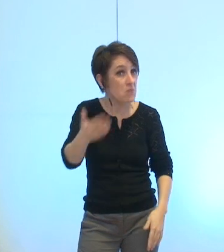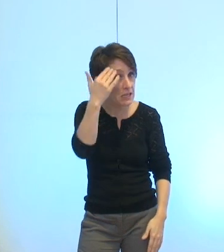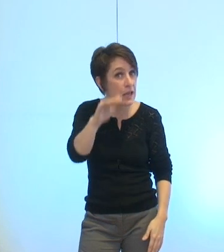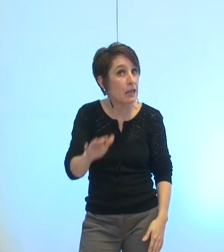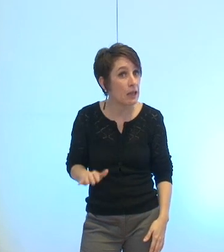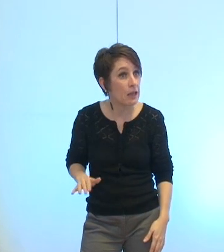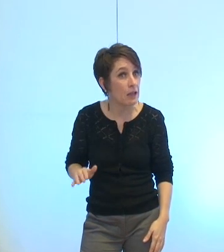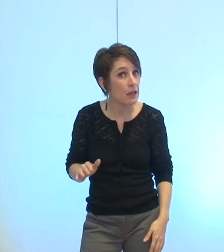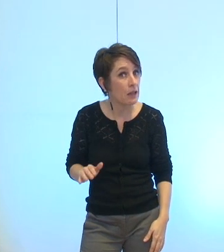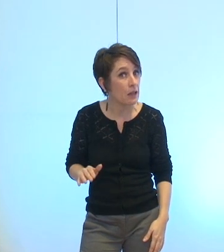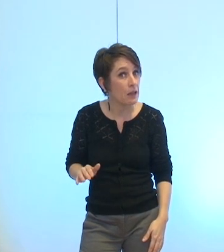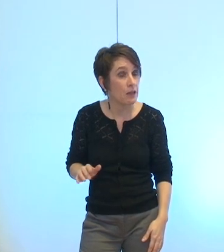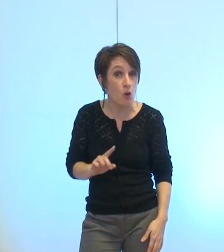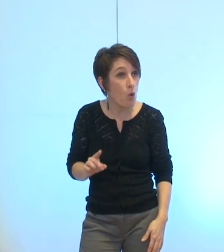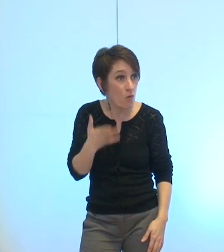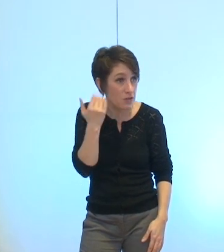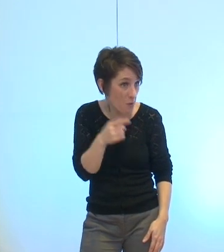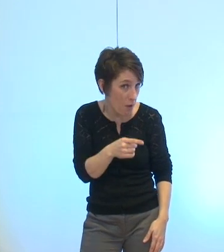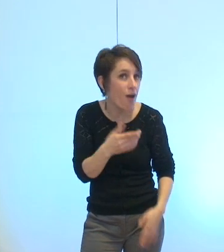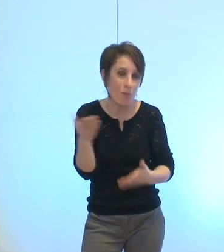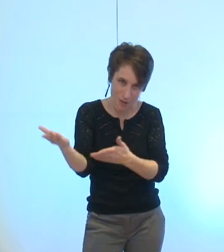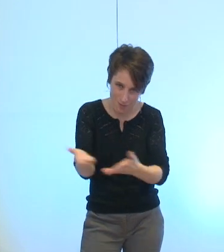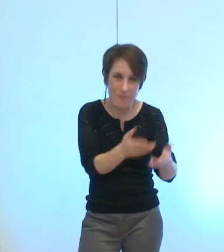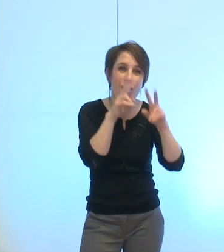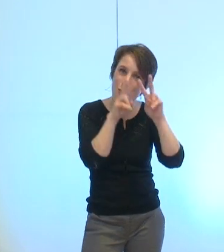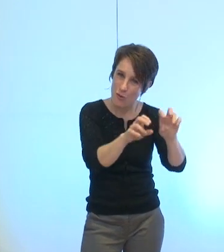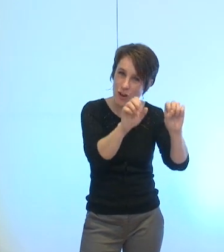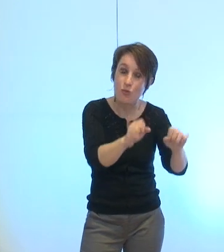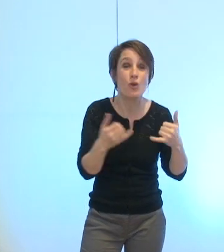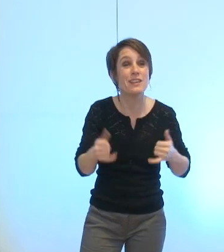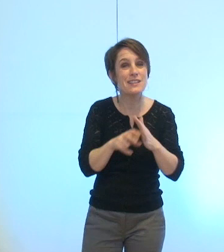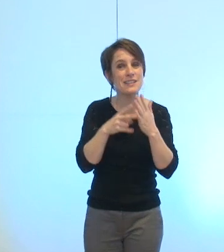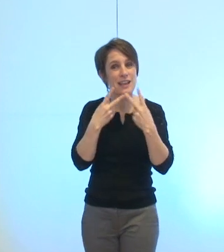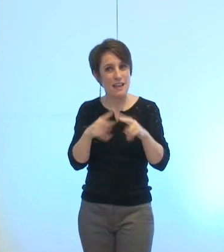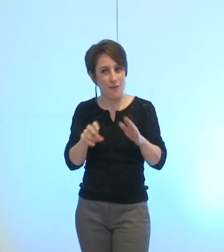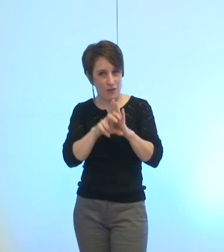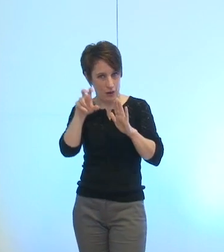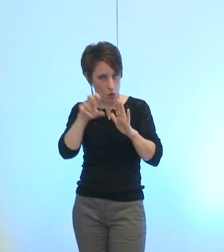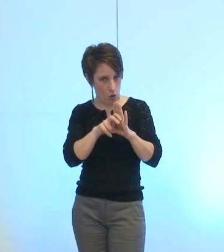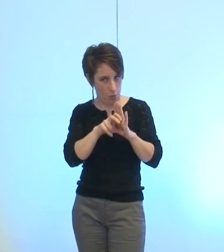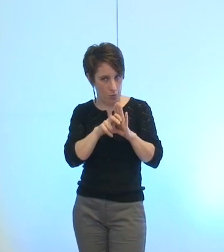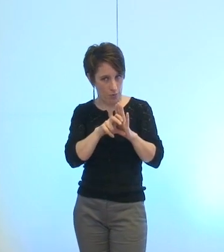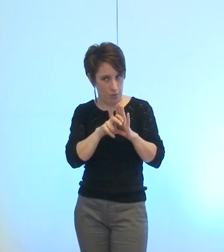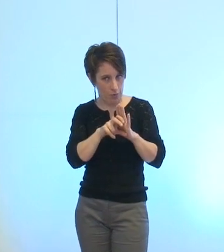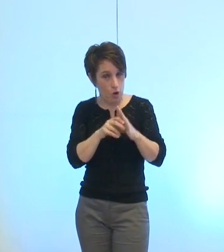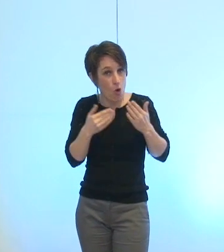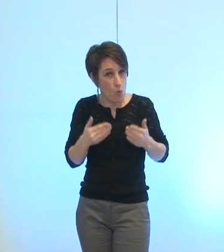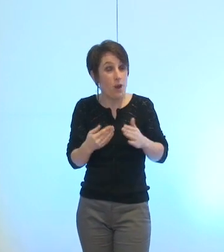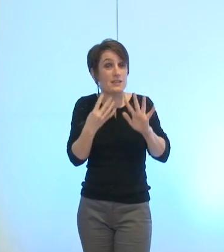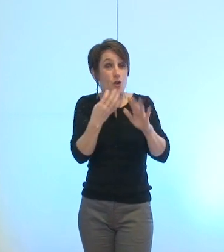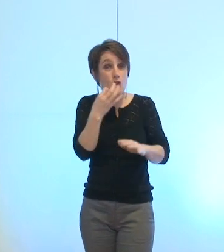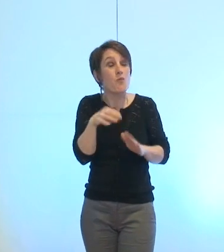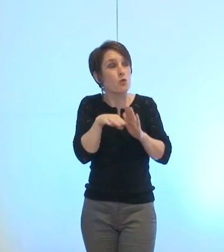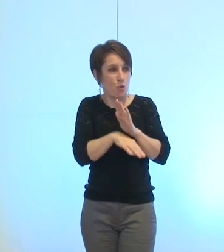savez-vous en tout cas je vous invite à rechercher à la ville de Grenoble si ça se stabilise c'est inférieur à 9